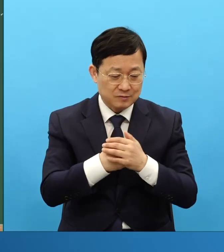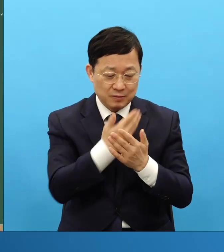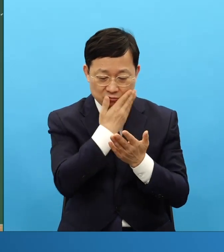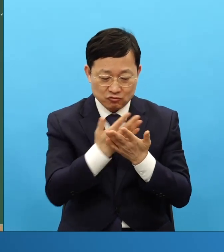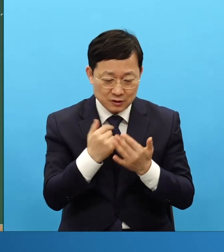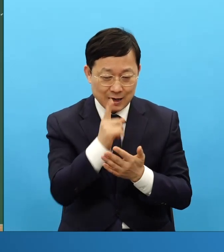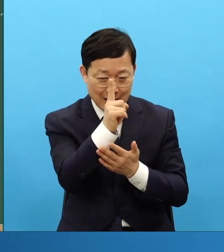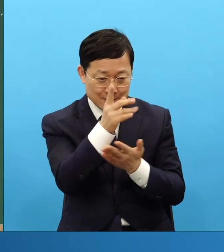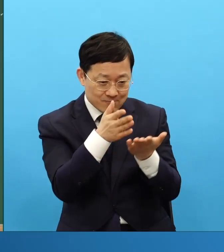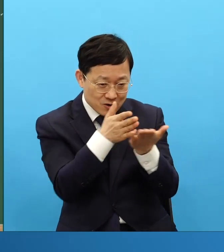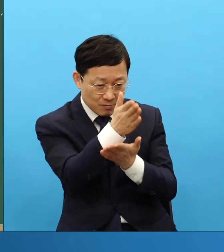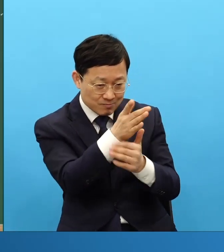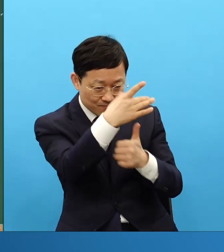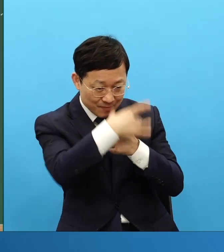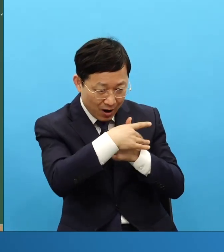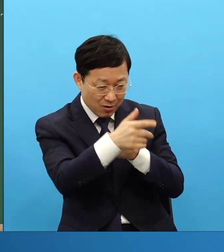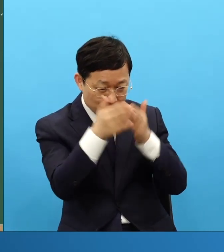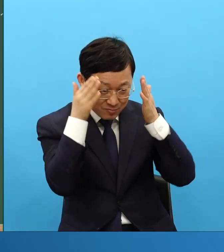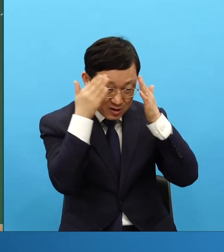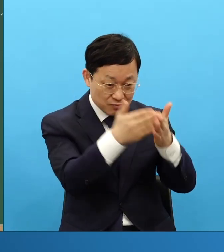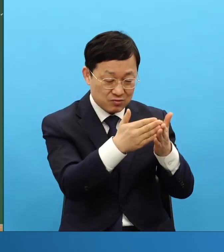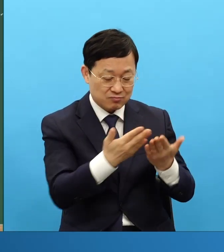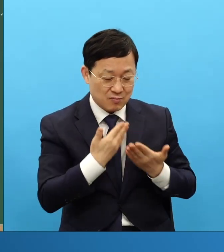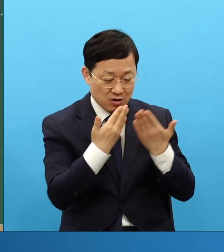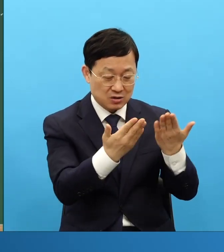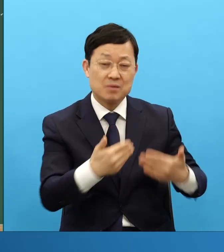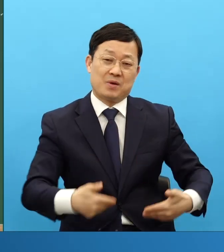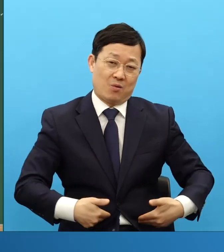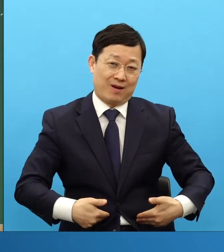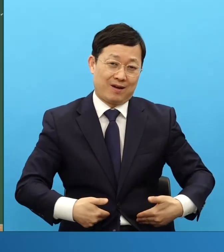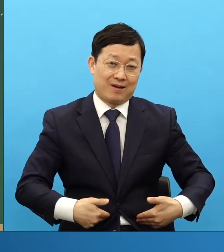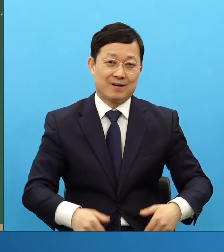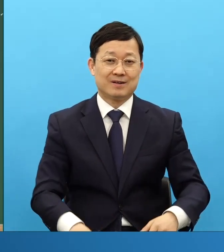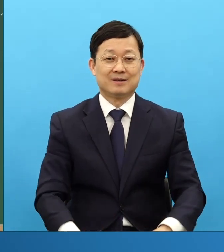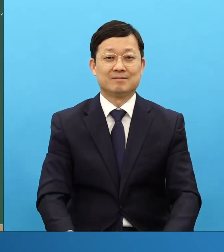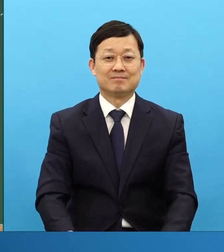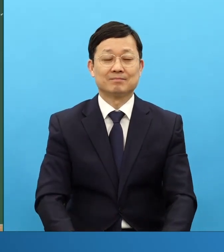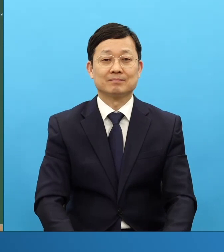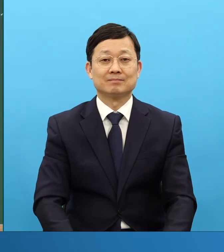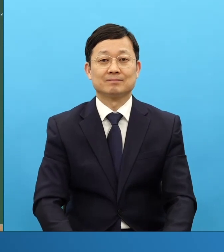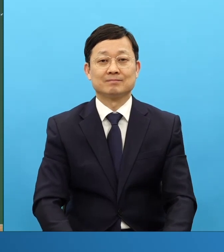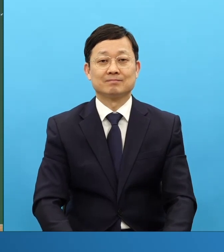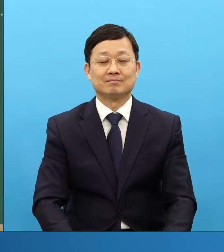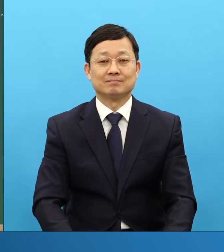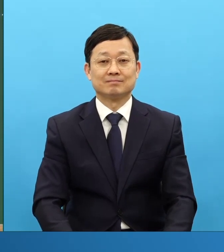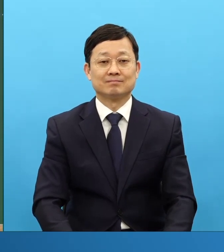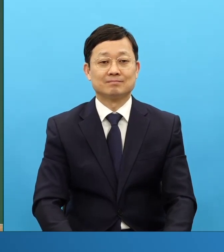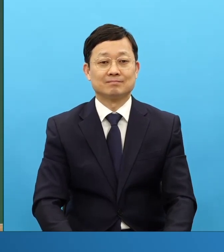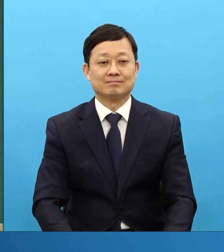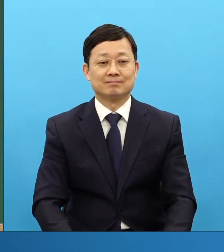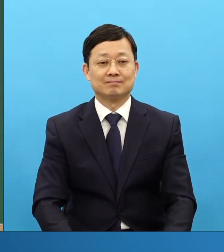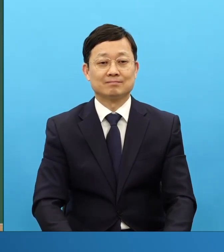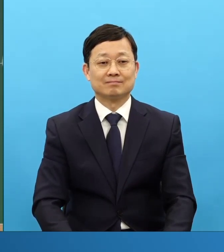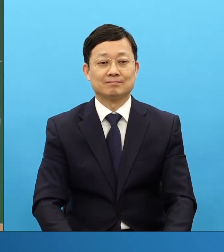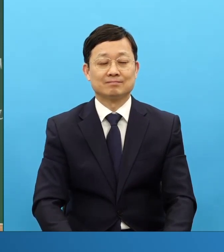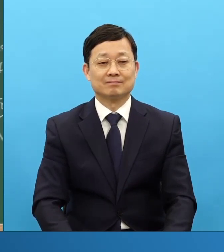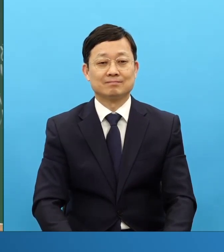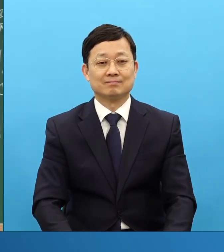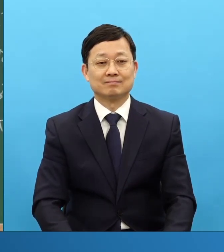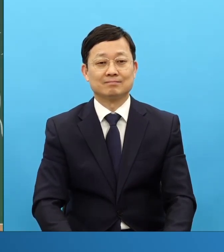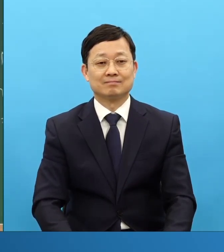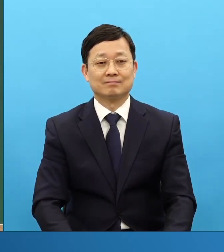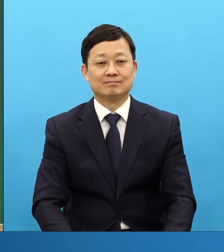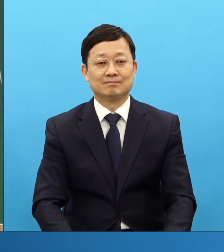look at the overall picture. But for our remnants and our church offices, you have to have one designated place. 그래 버리면 이제 해석이 나오잖아요. Then once you have that, you can